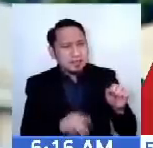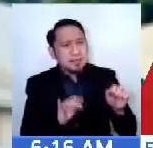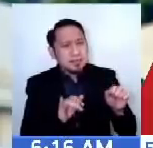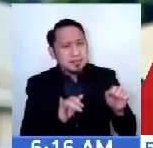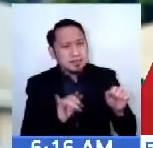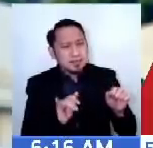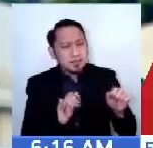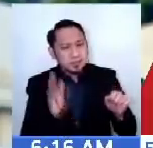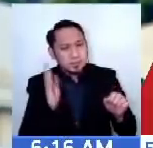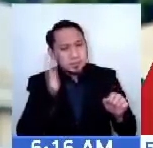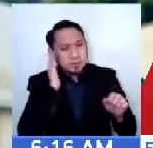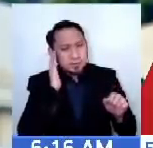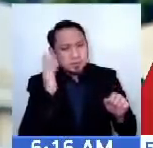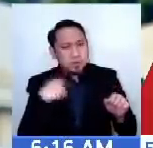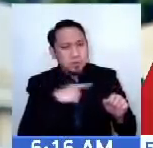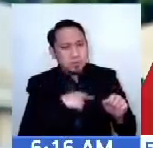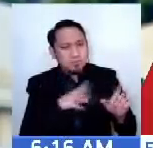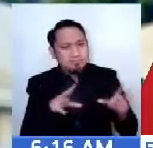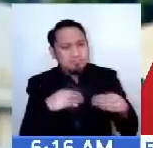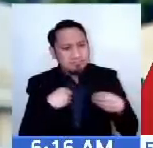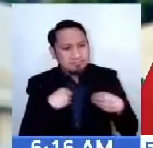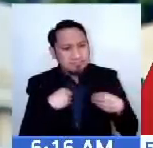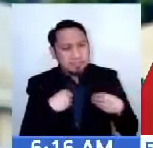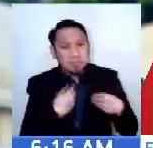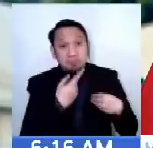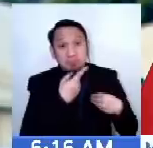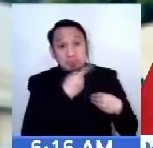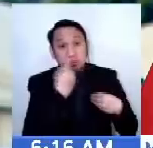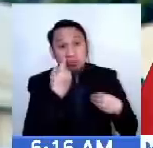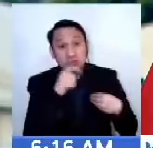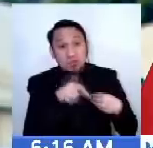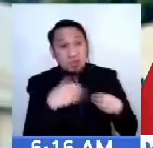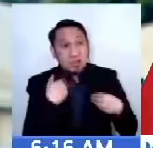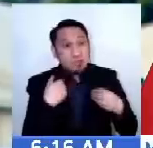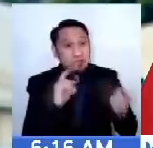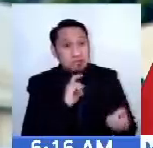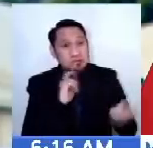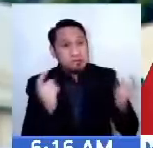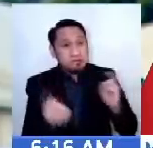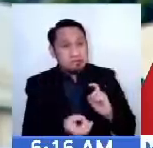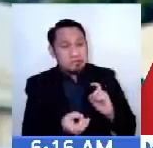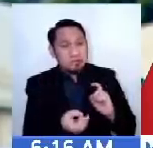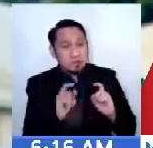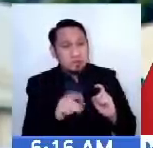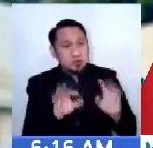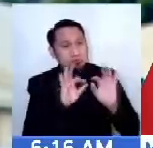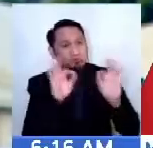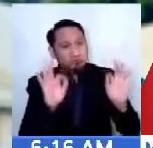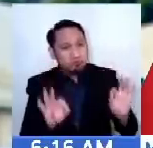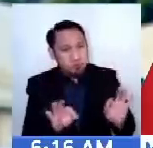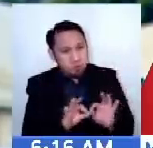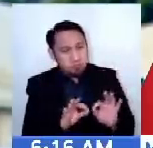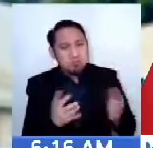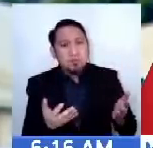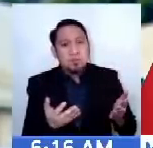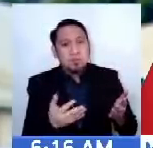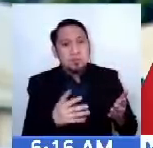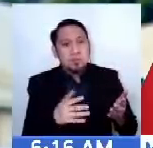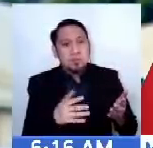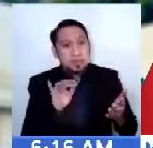Kinukonsider po natin yun. Ipon kadahilanan kung bakit nagbago po tayo ng format. At yun po ay aming i-announce ngayong